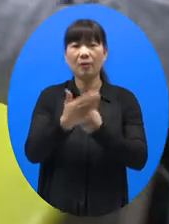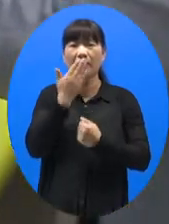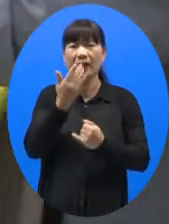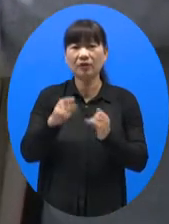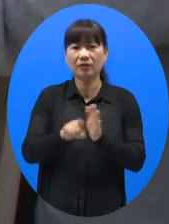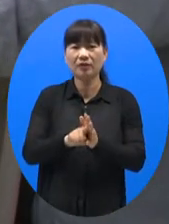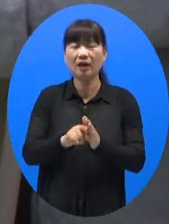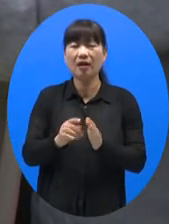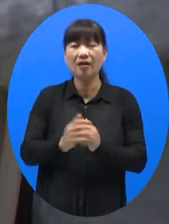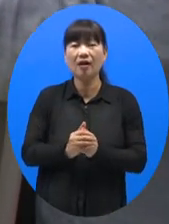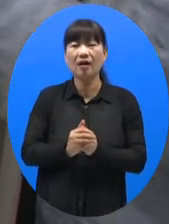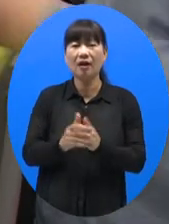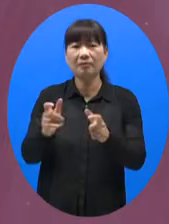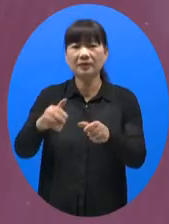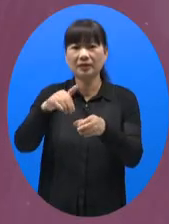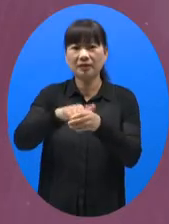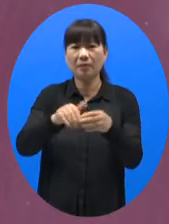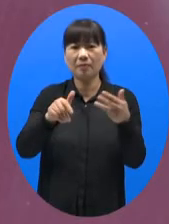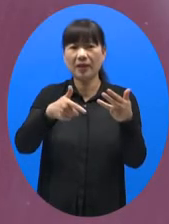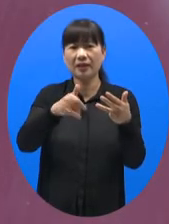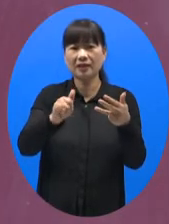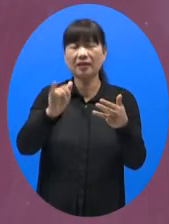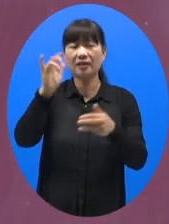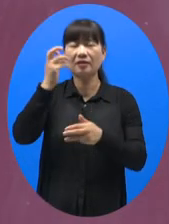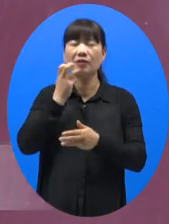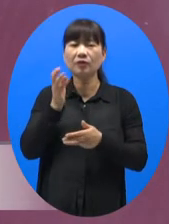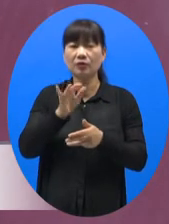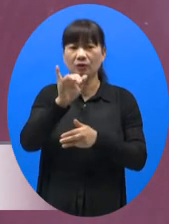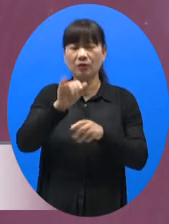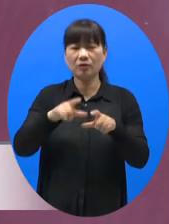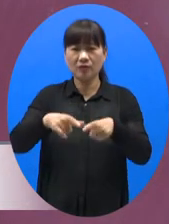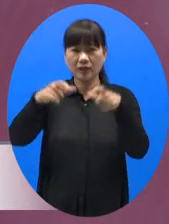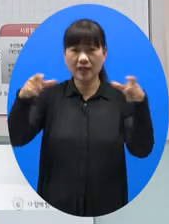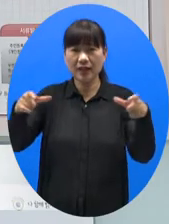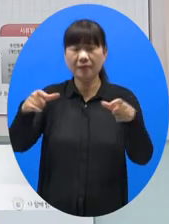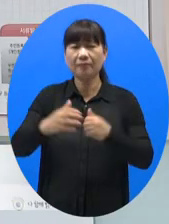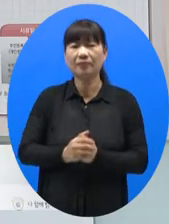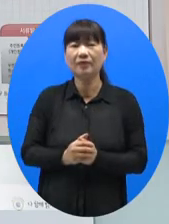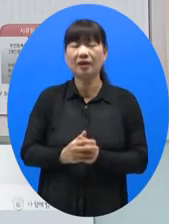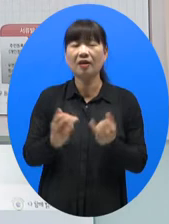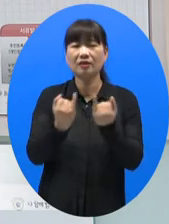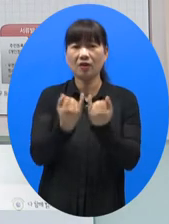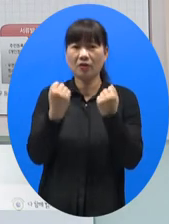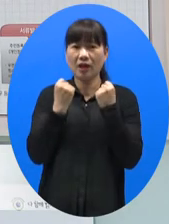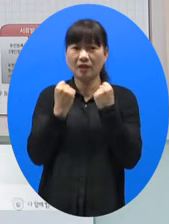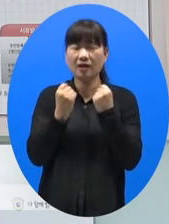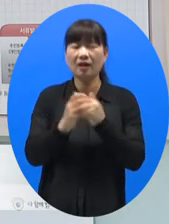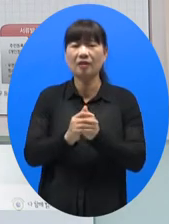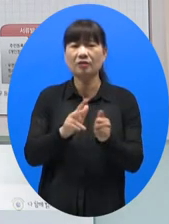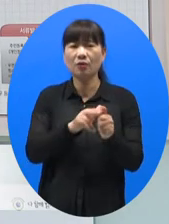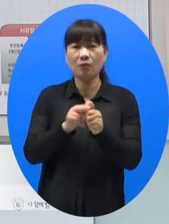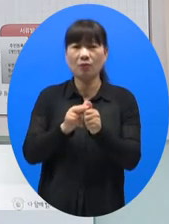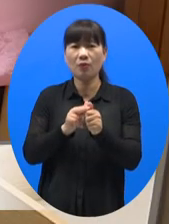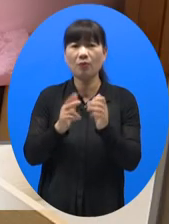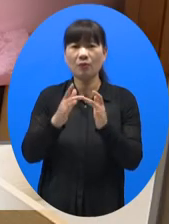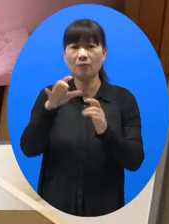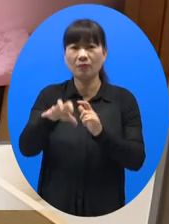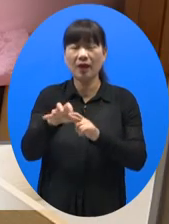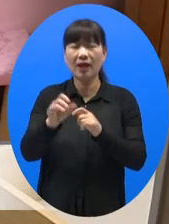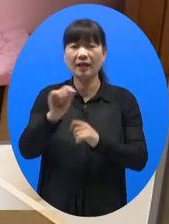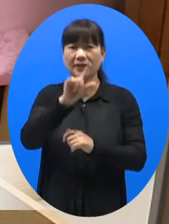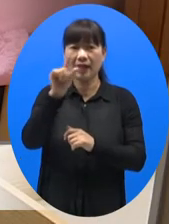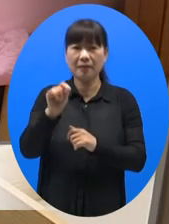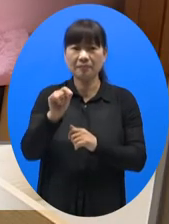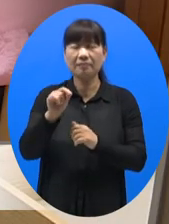경기도 전역으로 확대한다는 계획입니다. 여성 건강 정보 플랫폼인 달빛 건강 서비스 사업은 신규